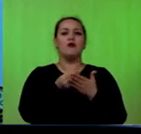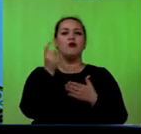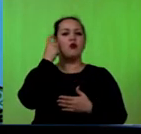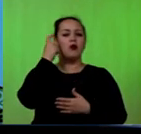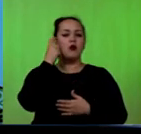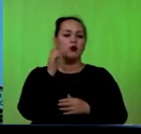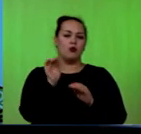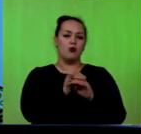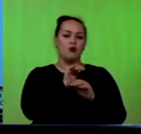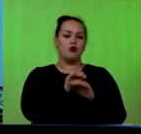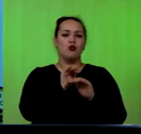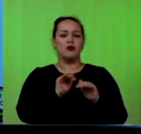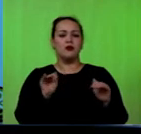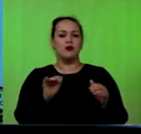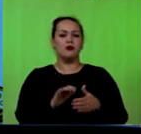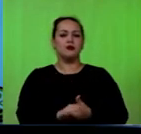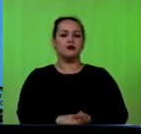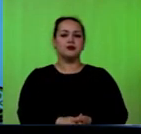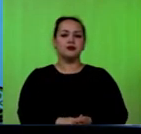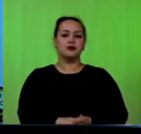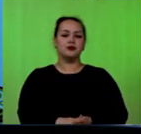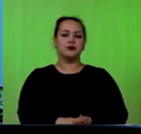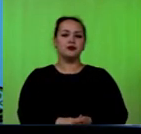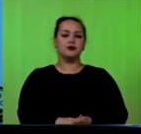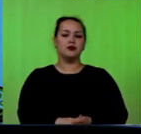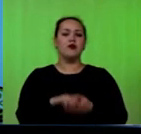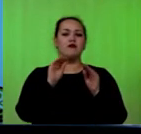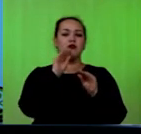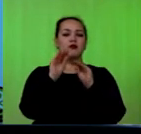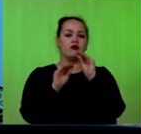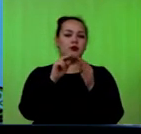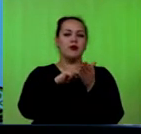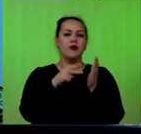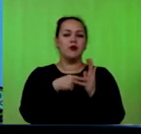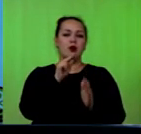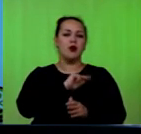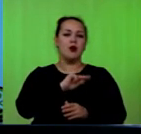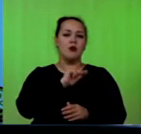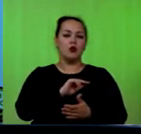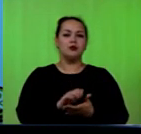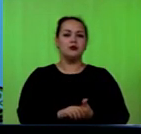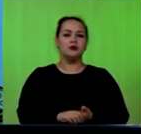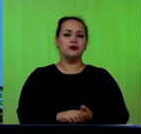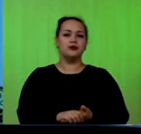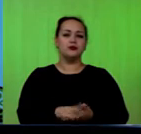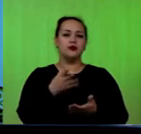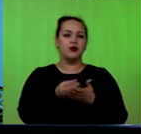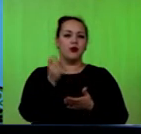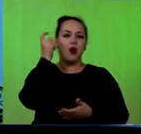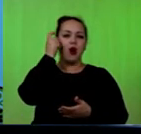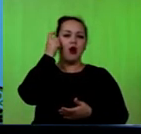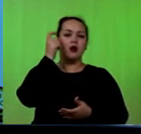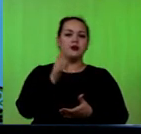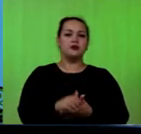ребятки давайте с вами составим план работы своей махали